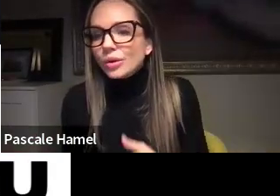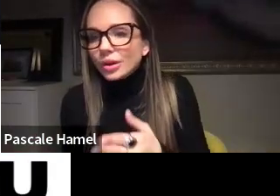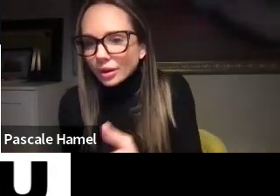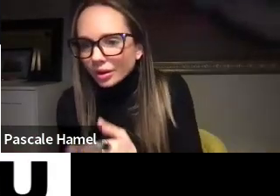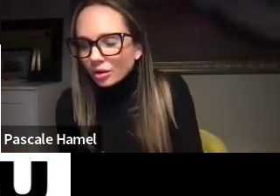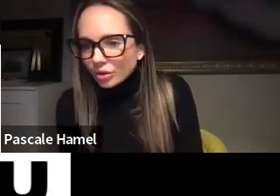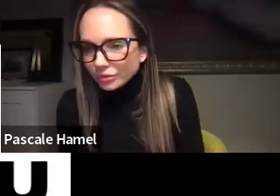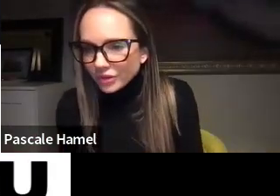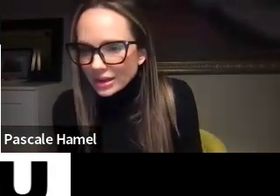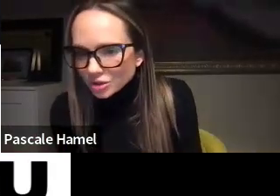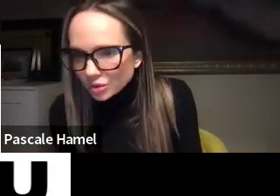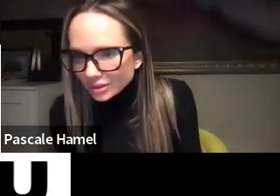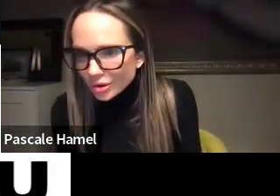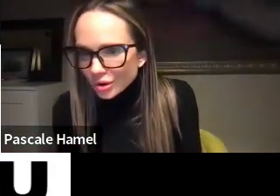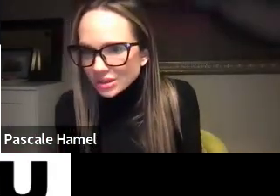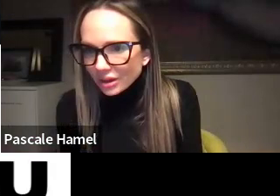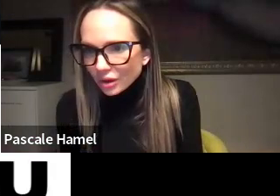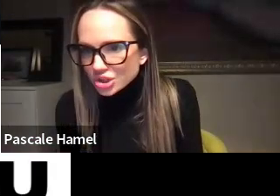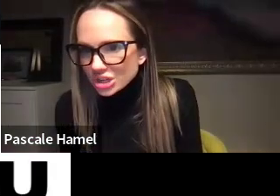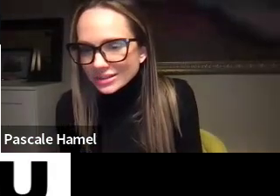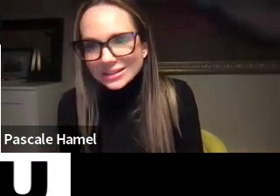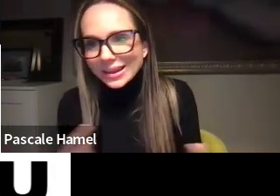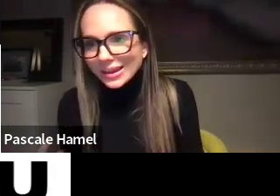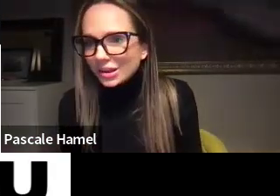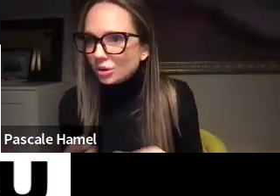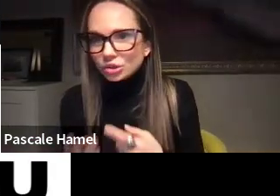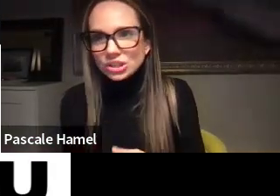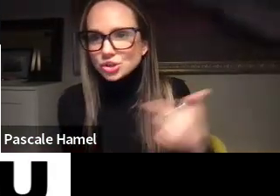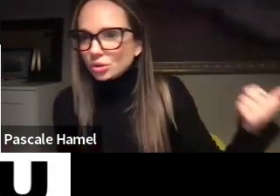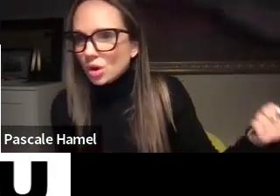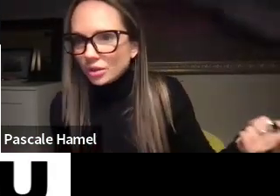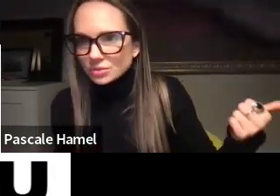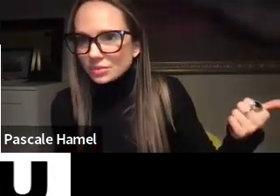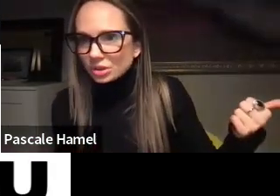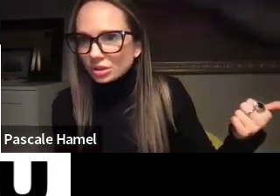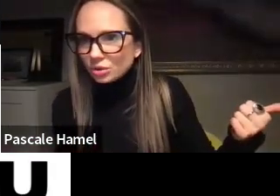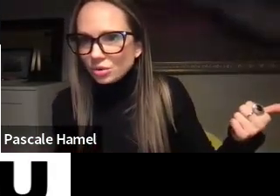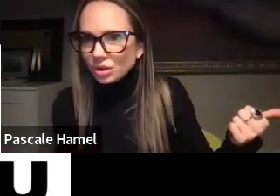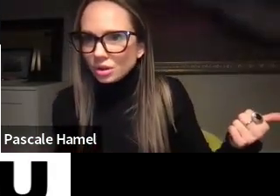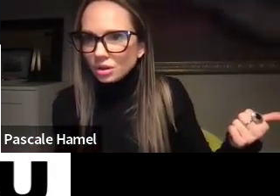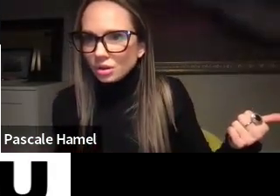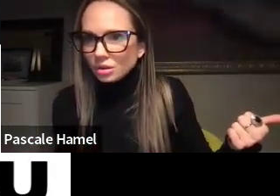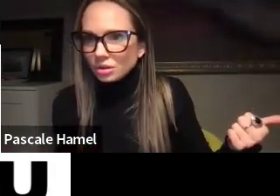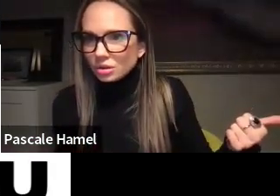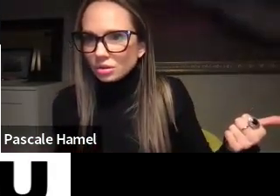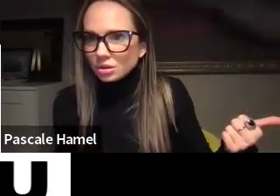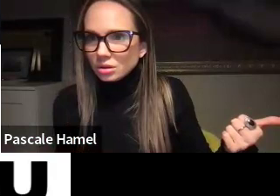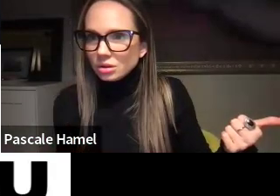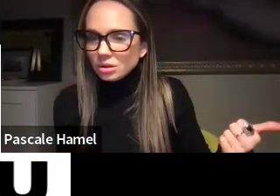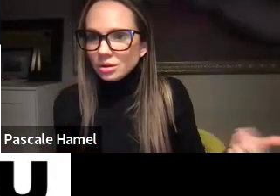OK? Donc, on a une fille en souliers de course avec un jeans et notre t-shirt noir de tantôt,